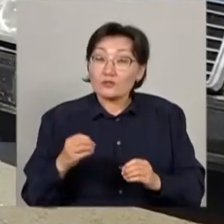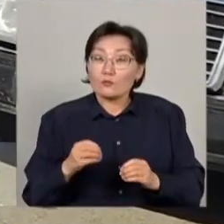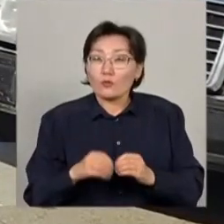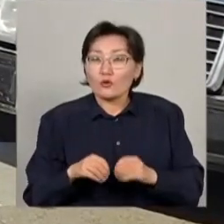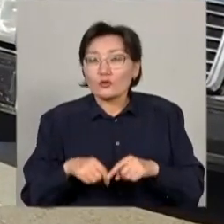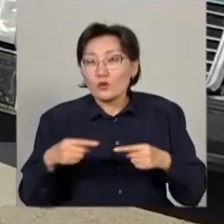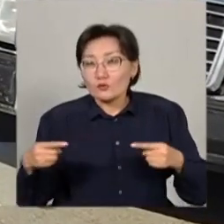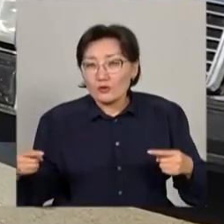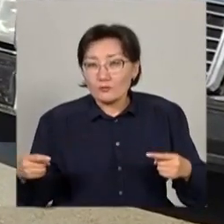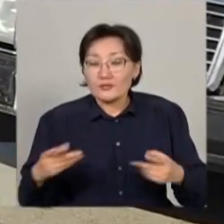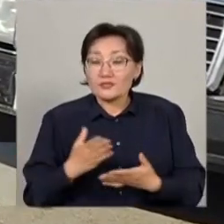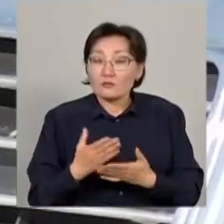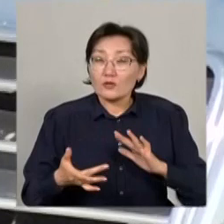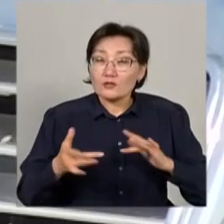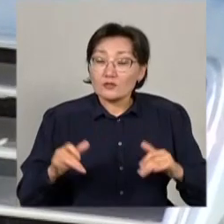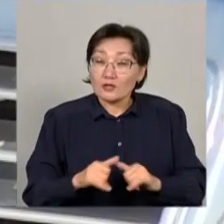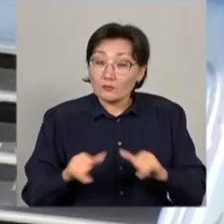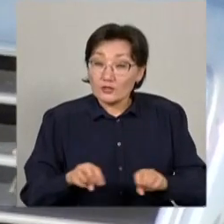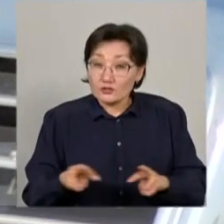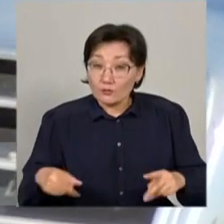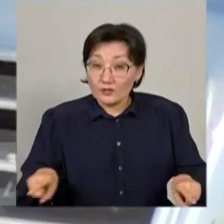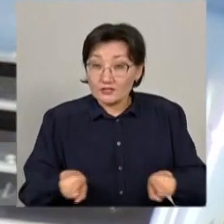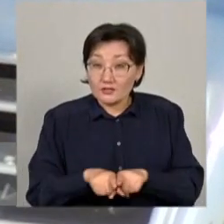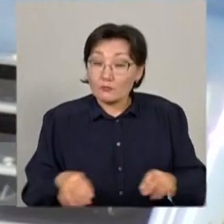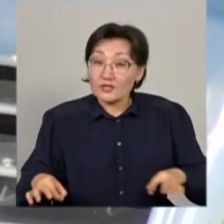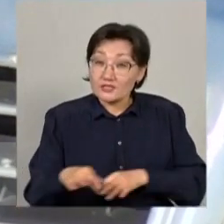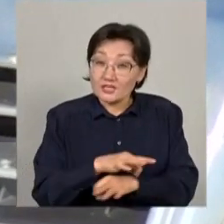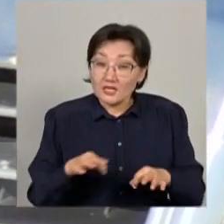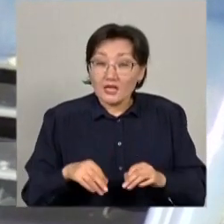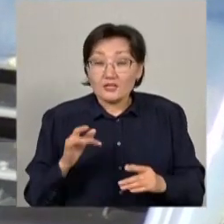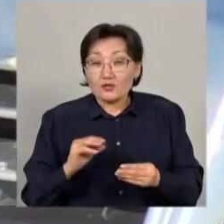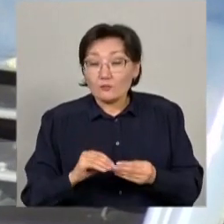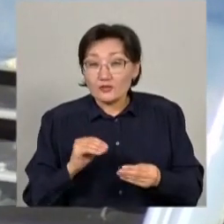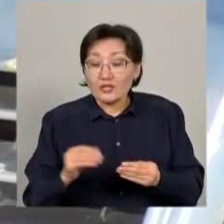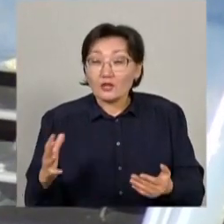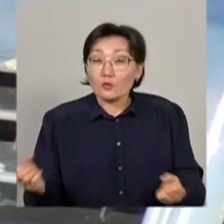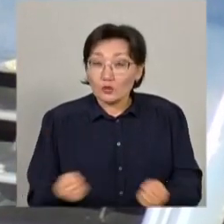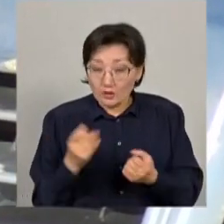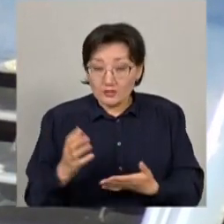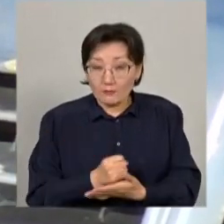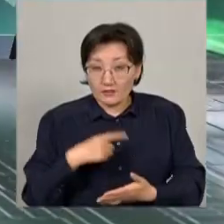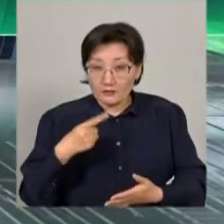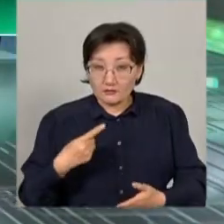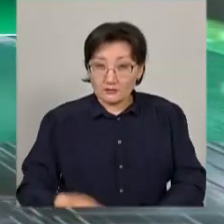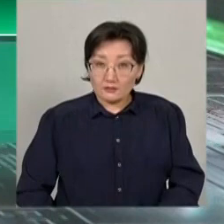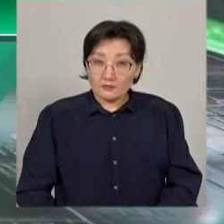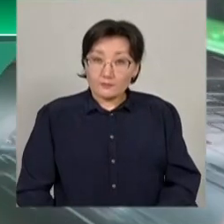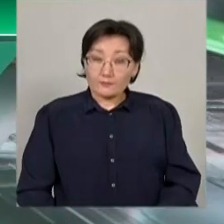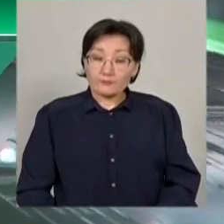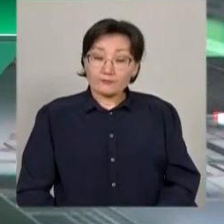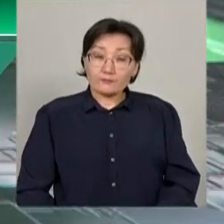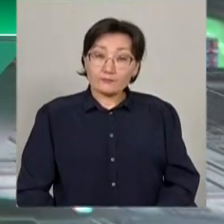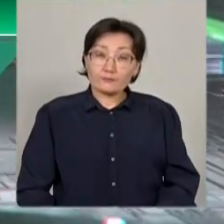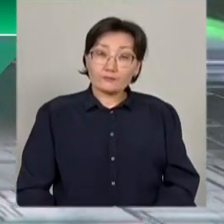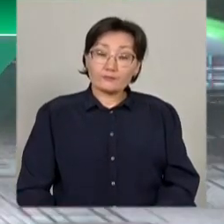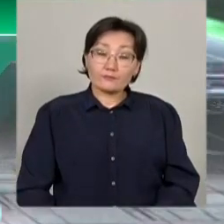түрлі баламасы бар. Ал цифрлық даму министрлігі мұндай бастамалардың әрдайым қолдау табатынын алға тартады. Министерство